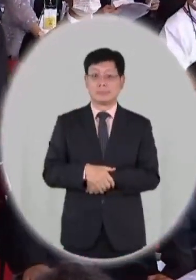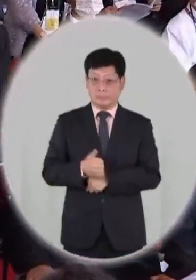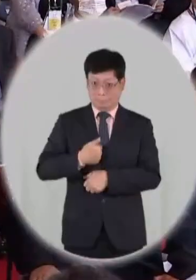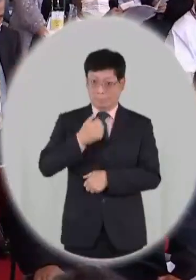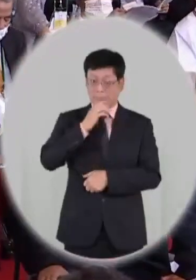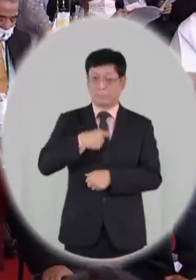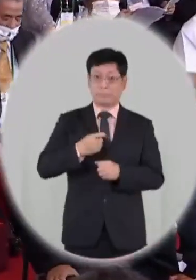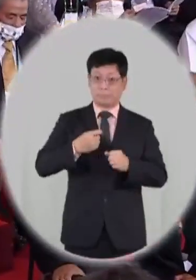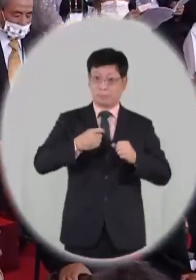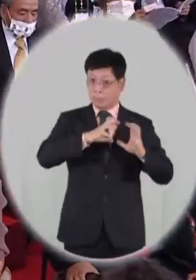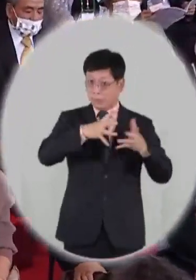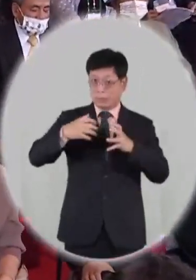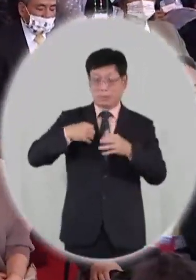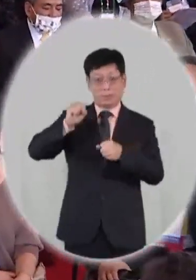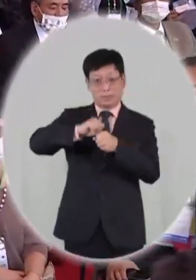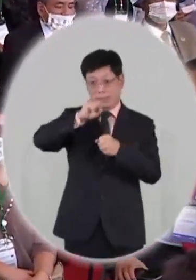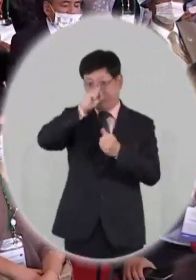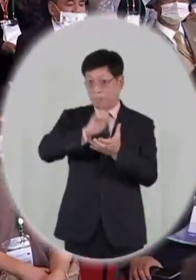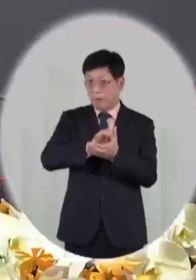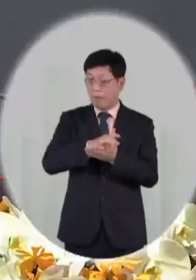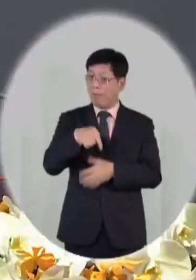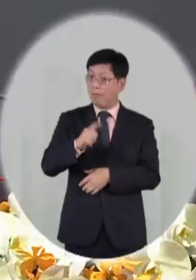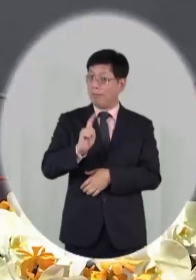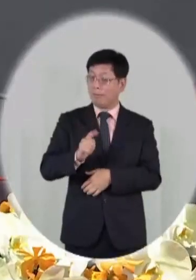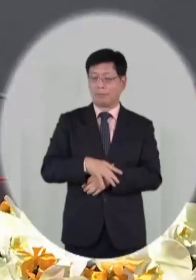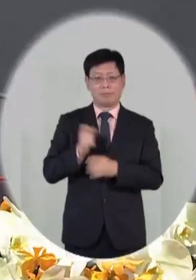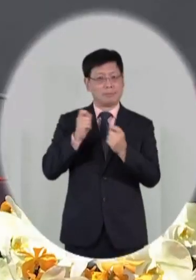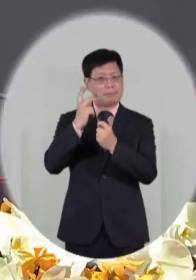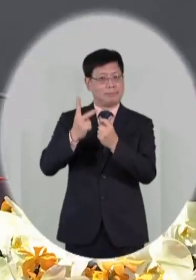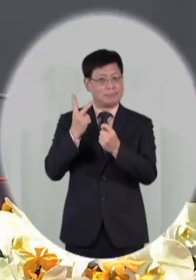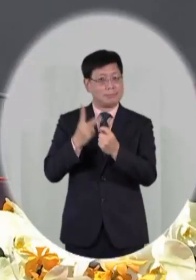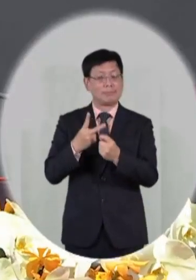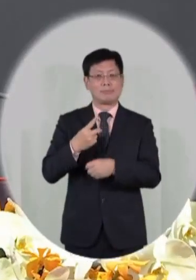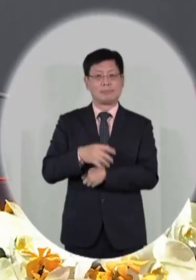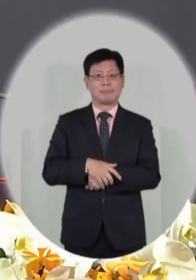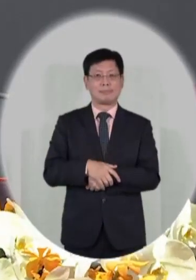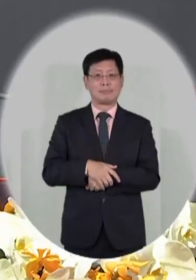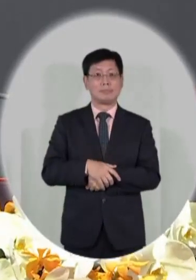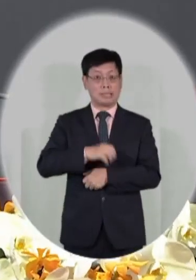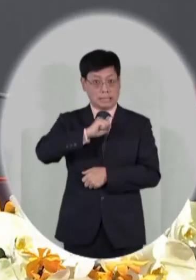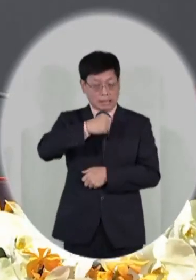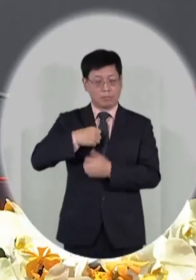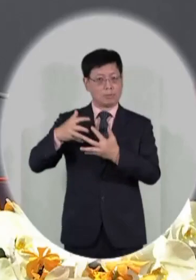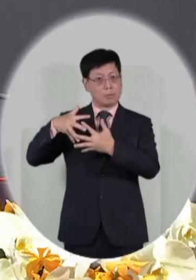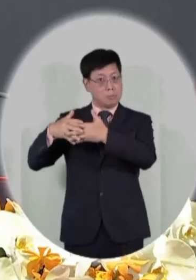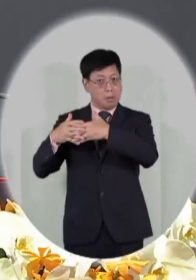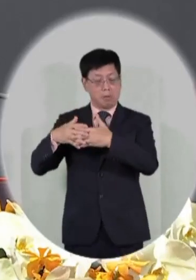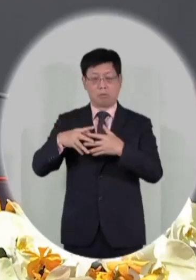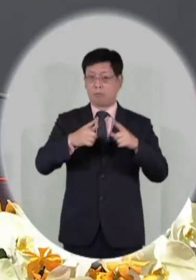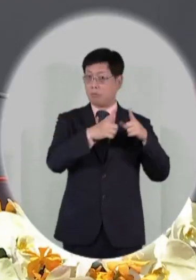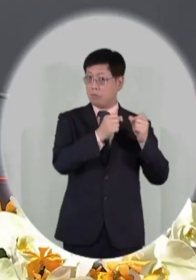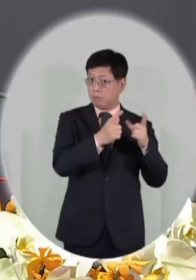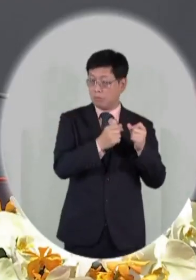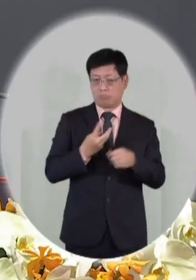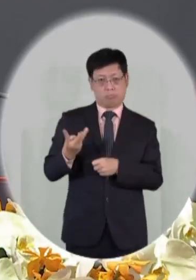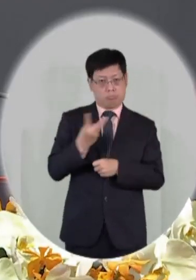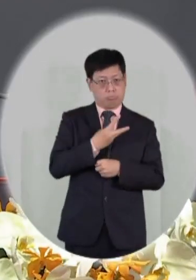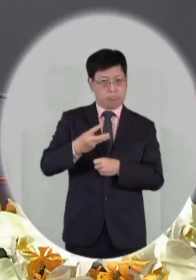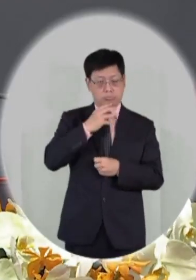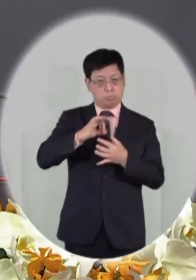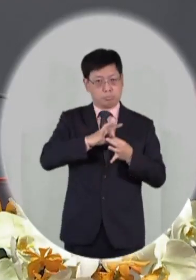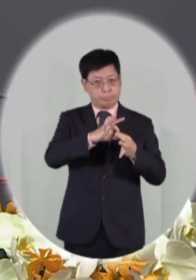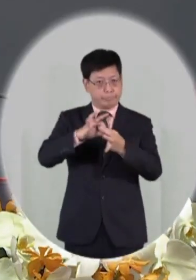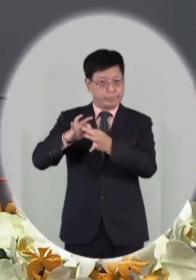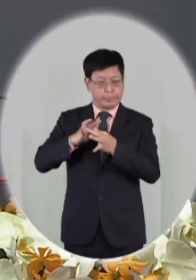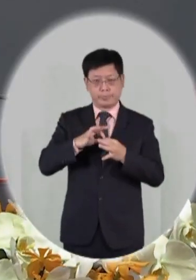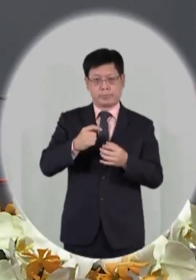界加好友？这两年，台湾除了与美国、日本的关系